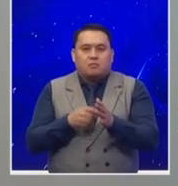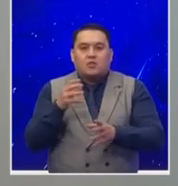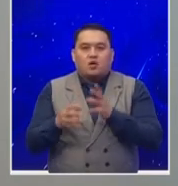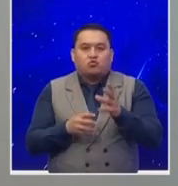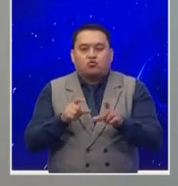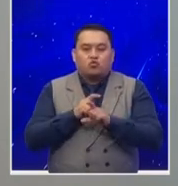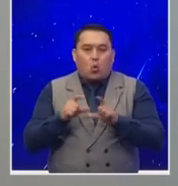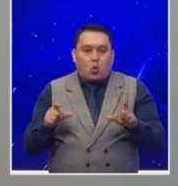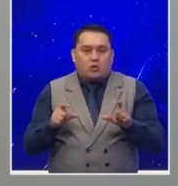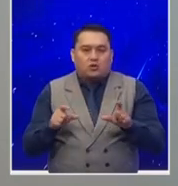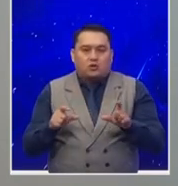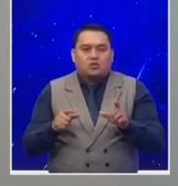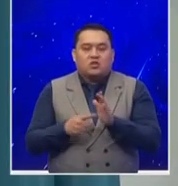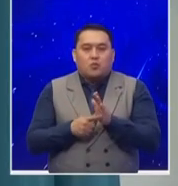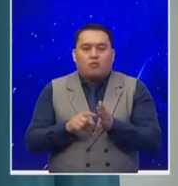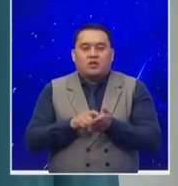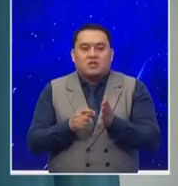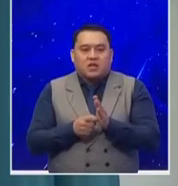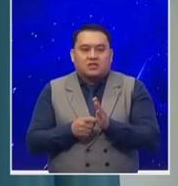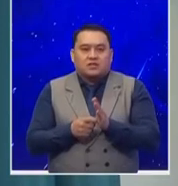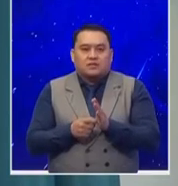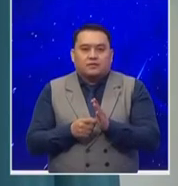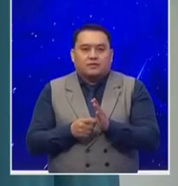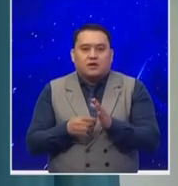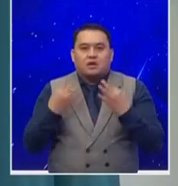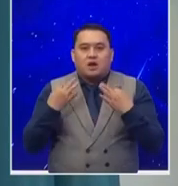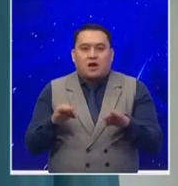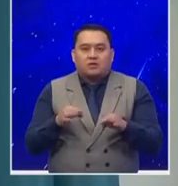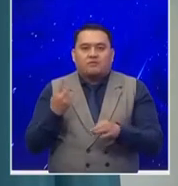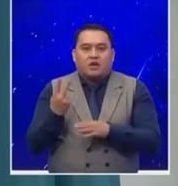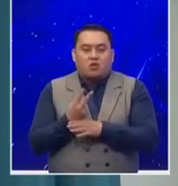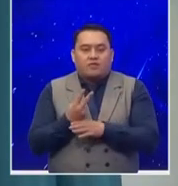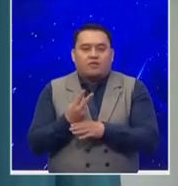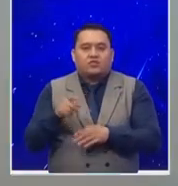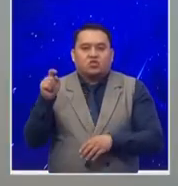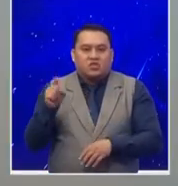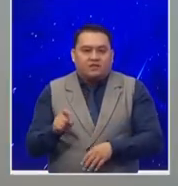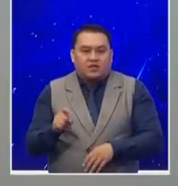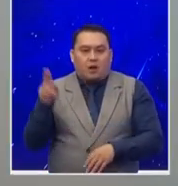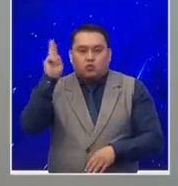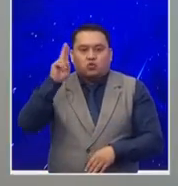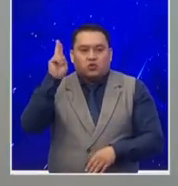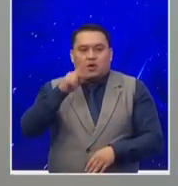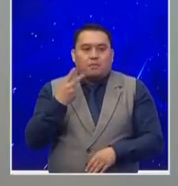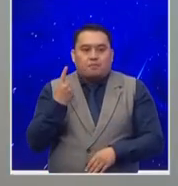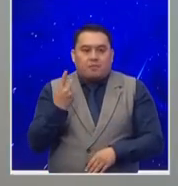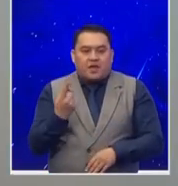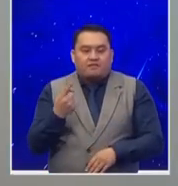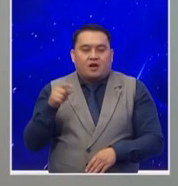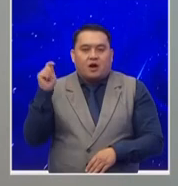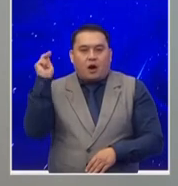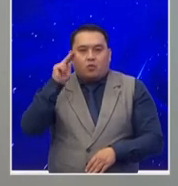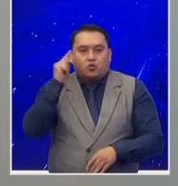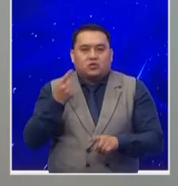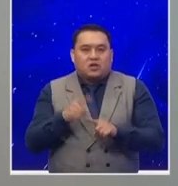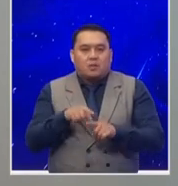международных школах это до 7 класса. Также разрешены со 2 семестра обучение первых курсов